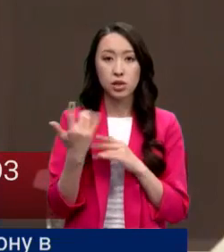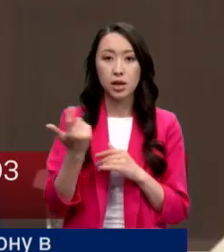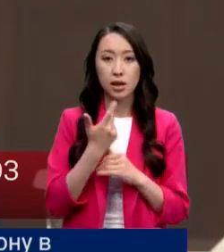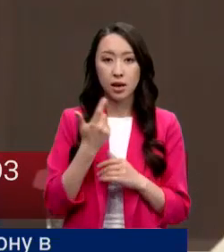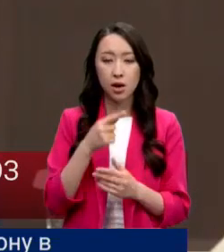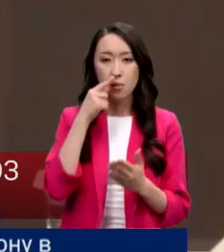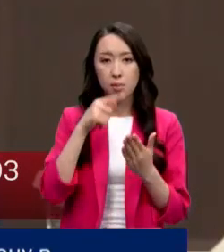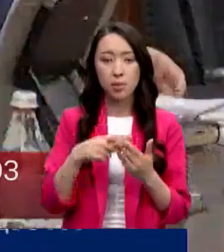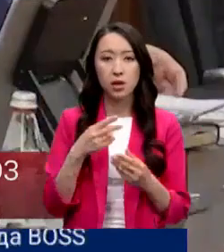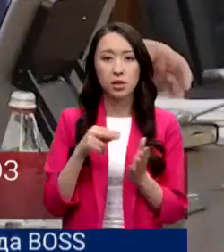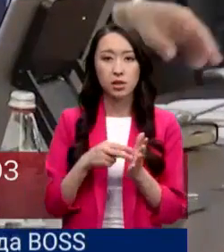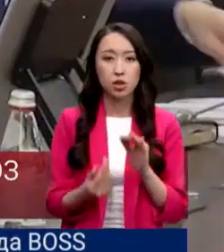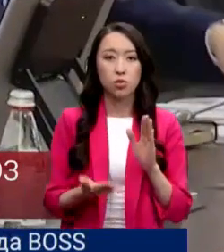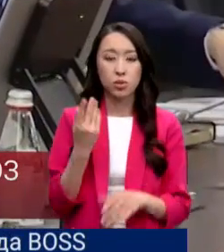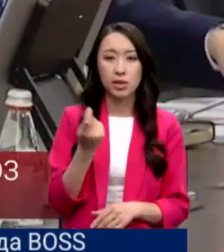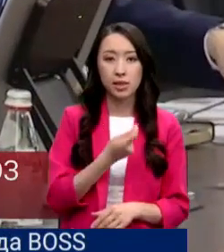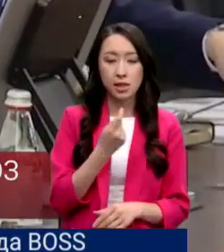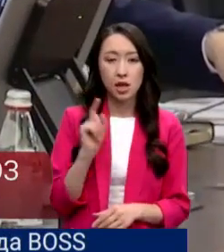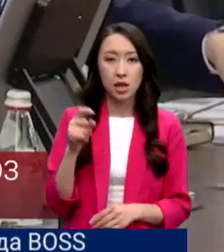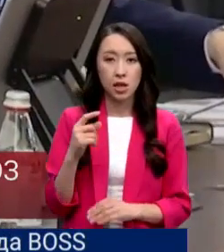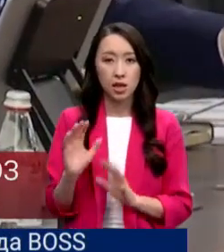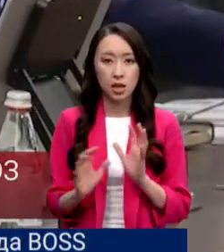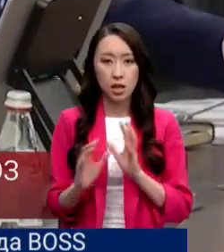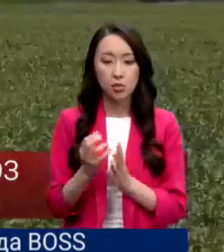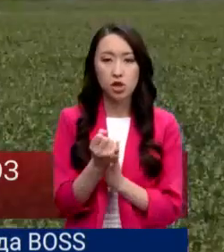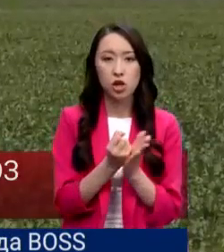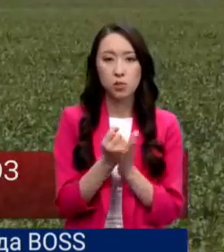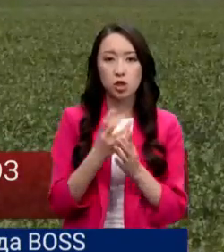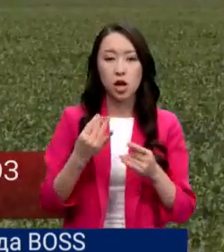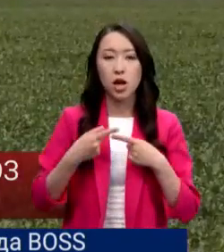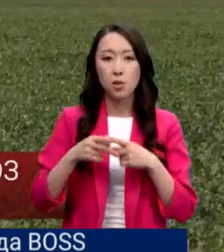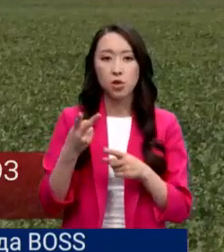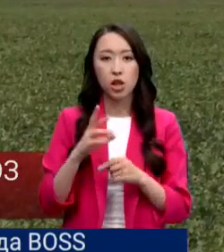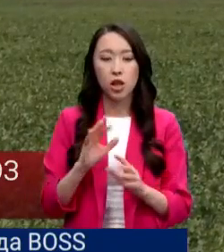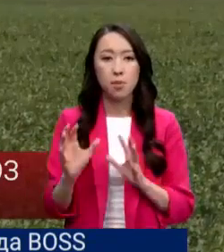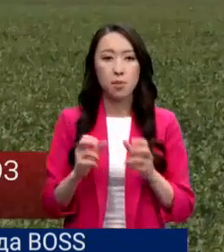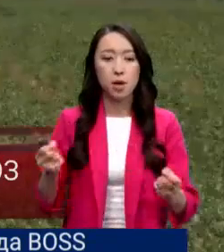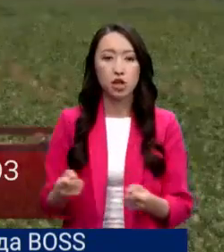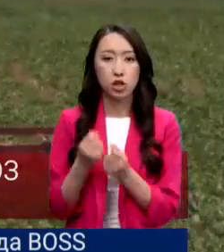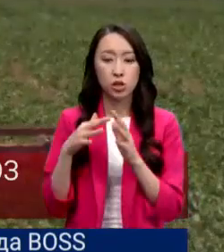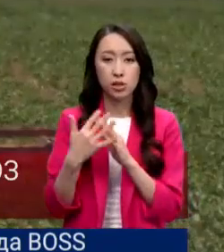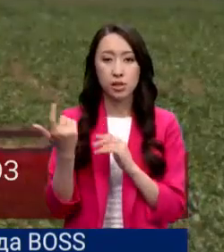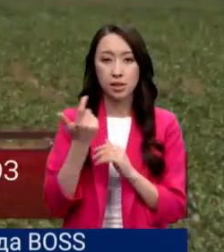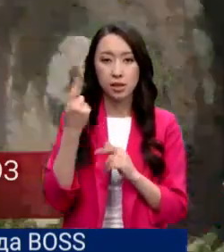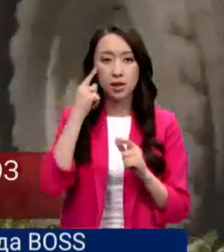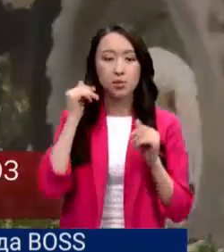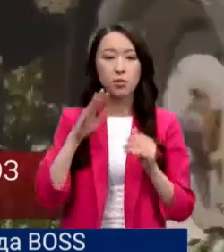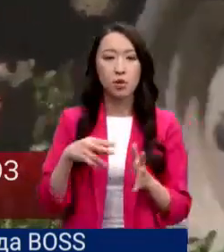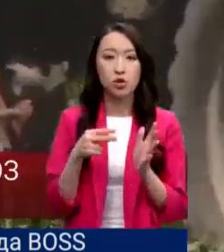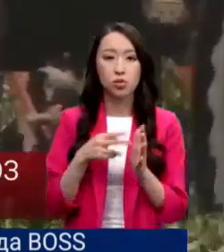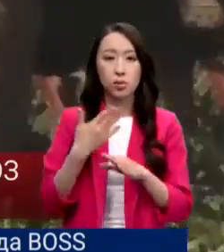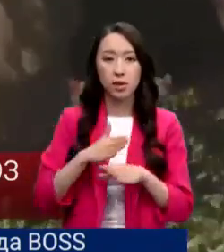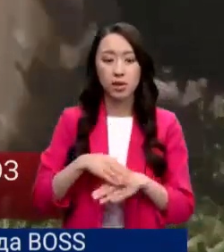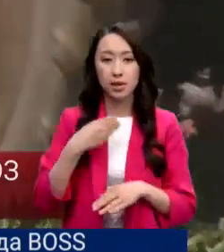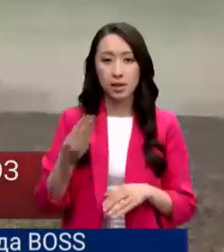со скачком цен на семена, агрохимию, запчасти и оборудование. Для поддержки фермеров принято решение довести общую сумму